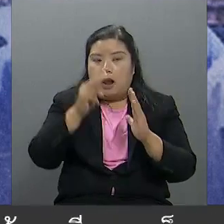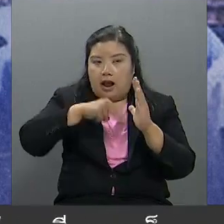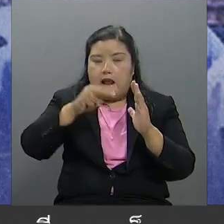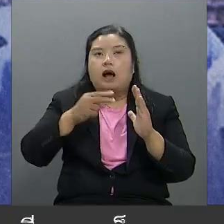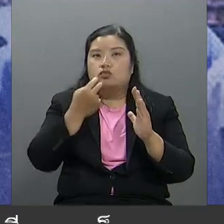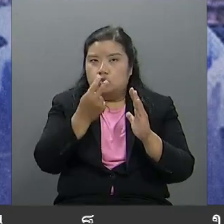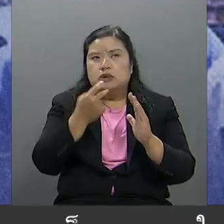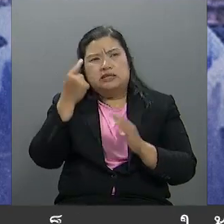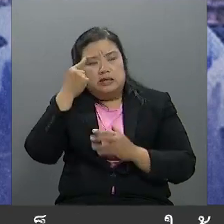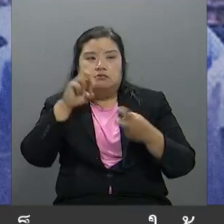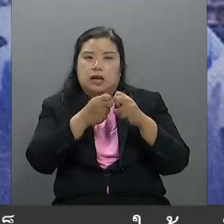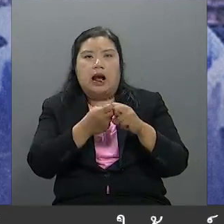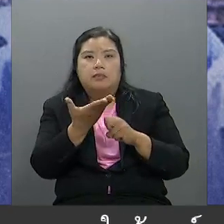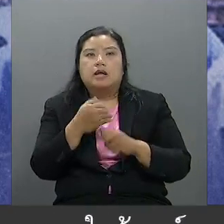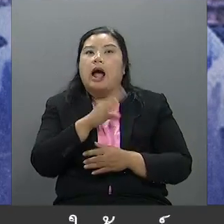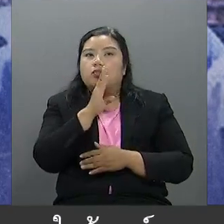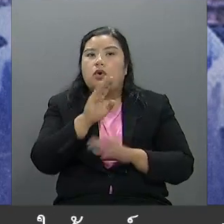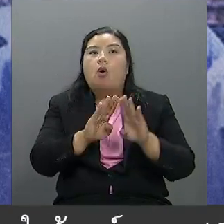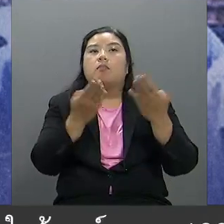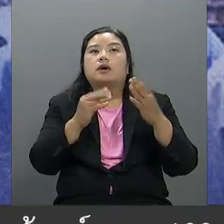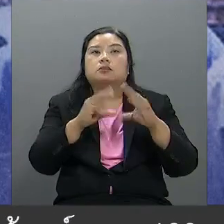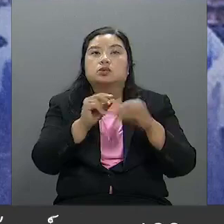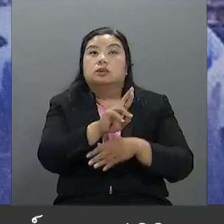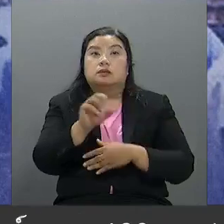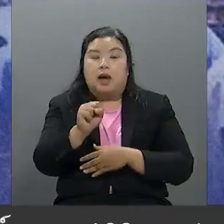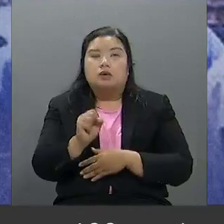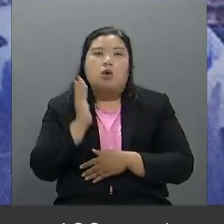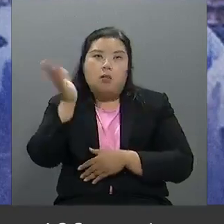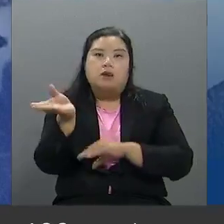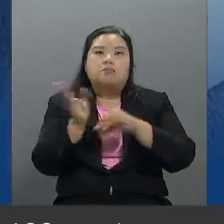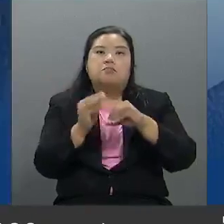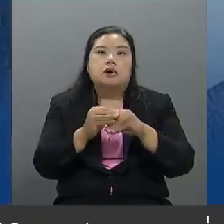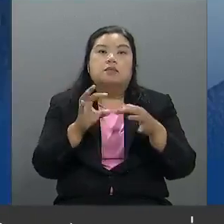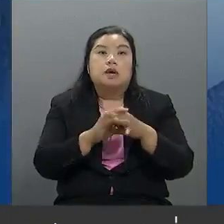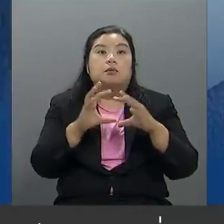ค่ะพร้อมจะพิจารณาบรรจุเป็นวาระการประชุมสภาในเร็วๆนี้ค่ะ